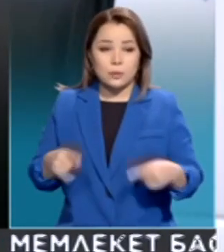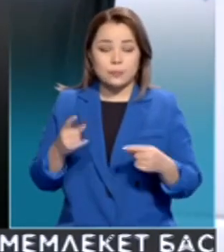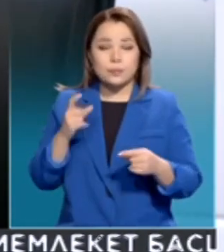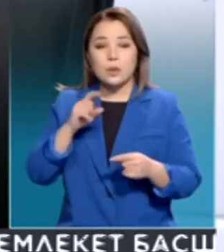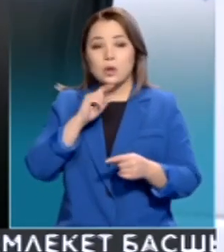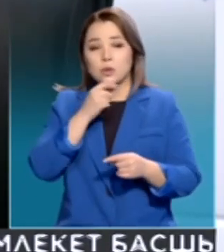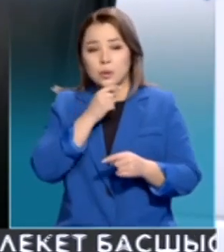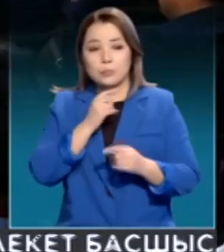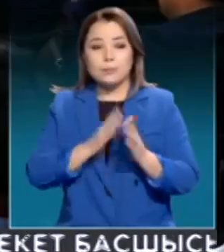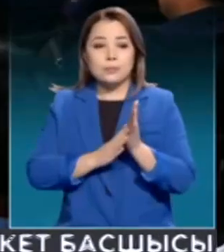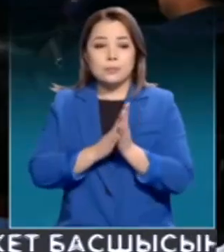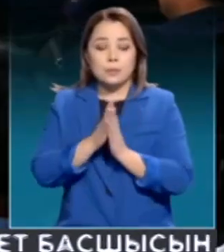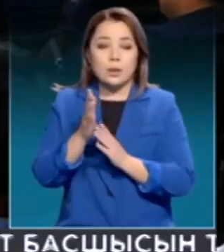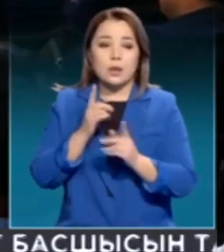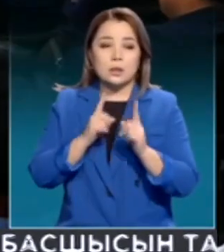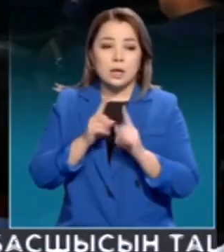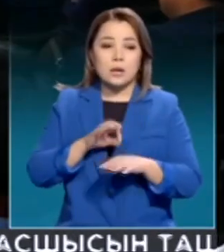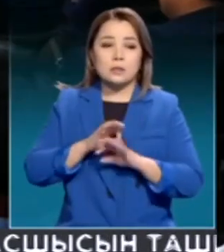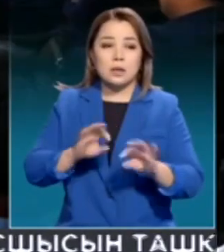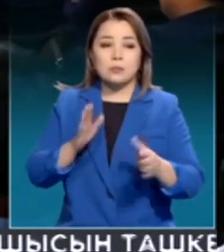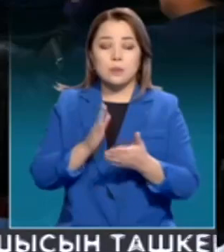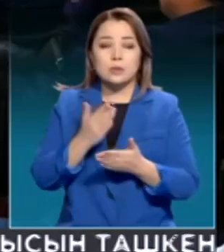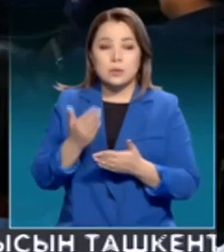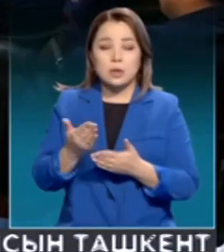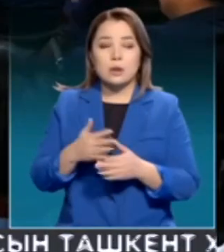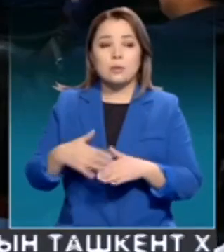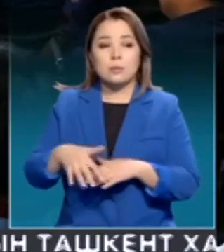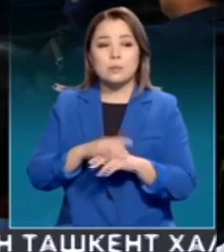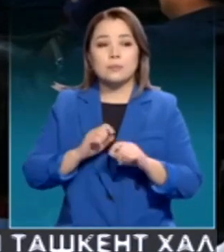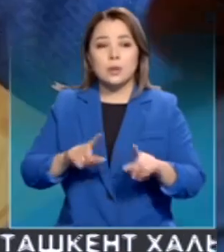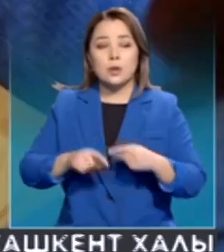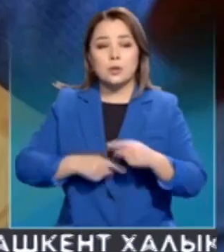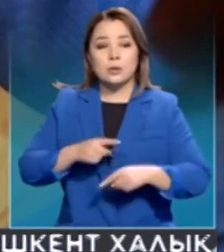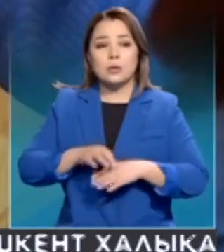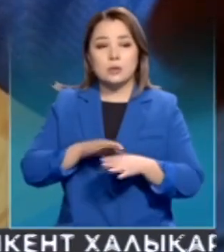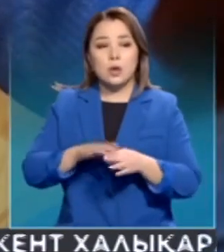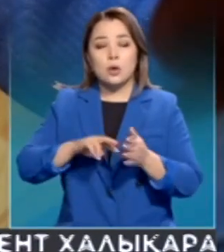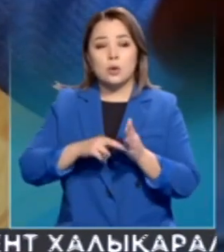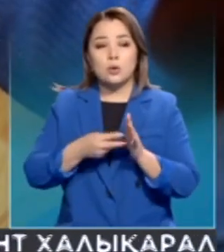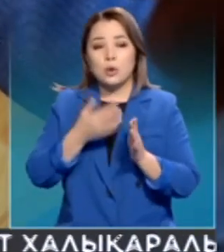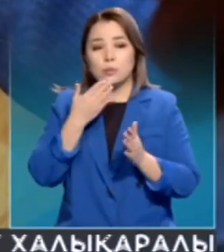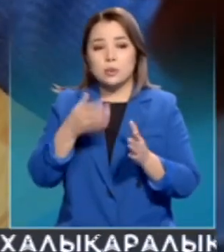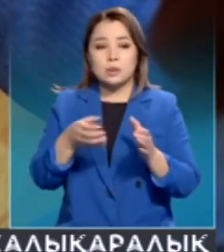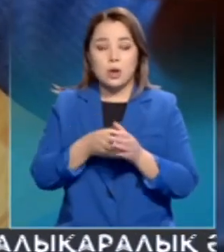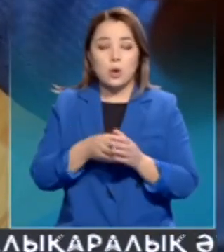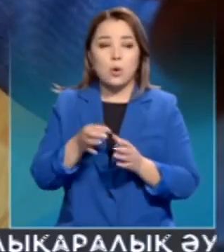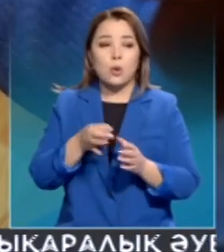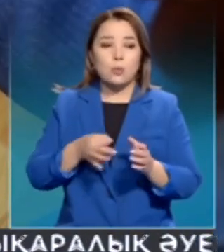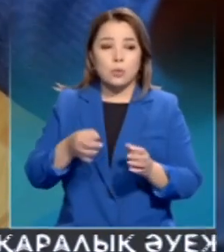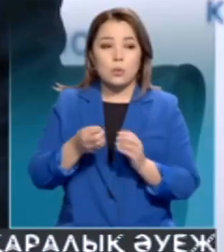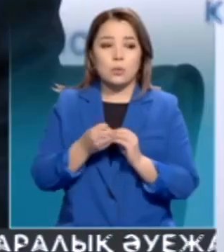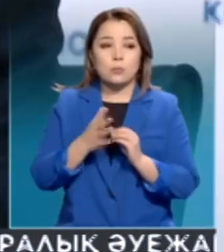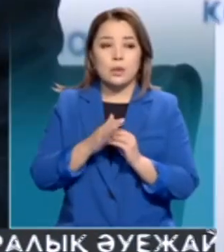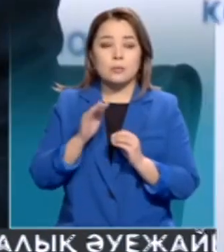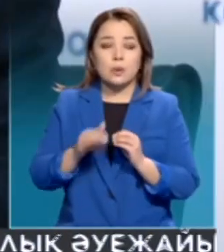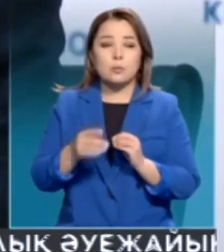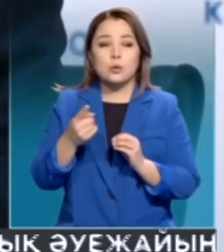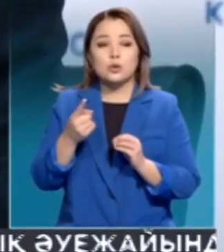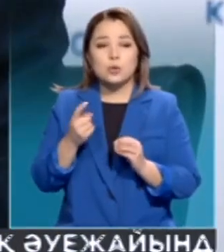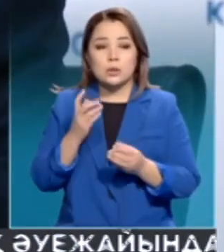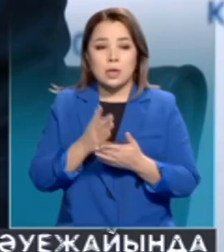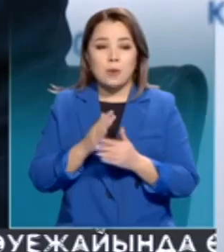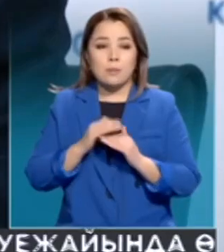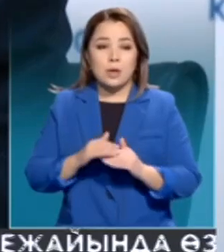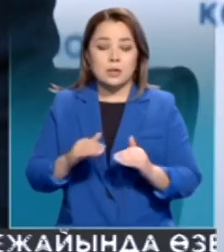апаттық мектептерге талдау жүргізілді. Жайлы мектеп ұлттық жобасы аясында біздің облыста 15100 балаға арналған